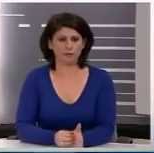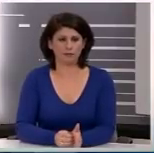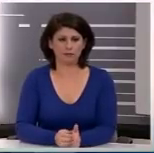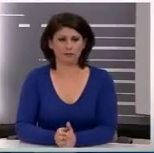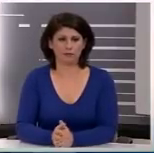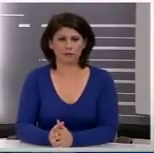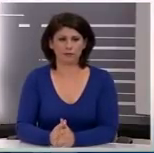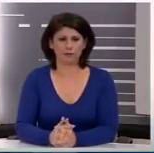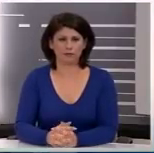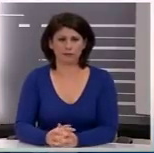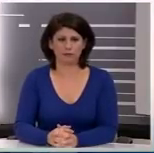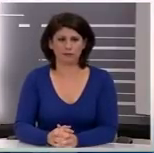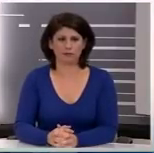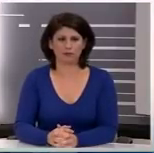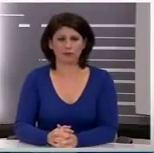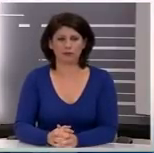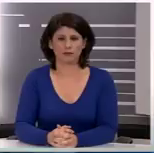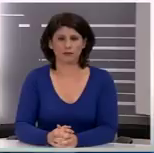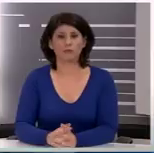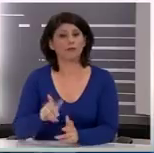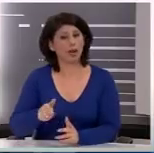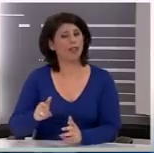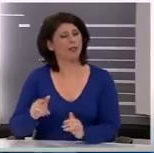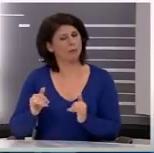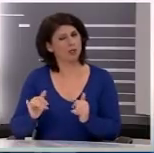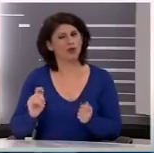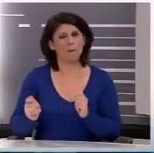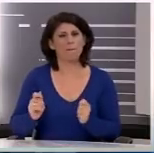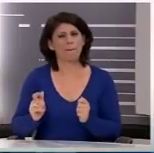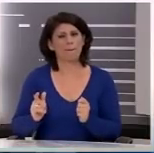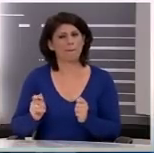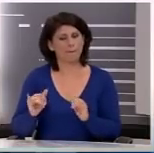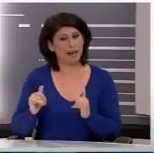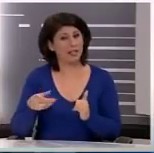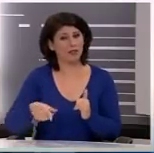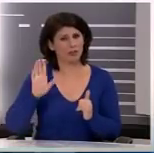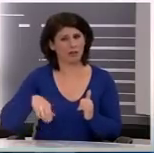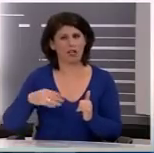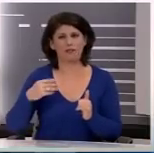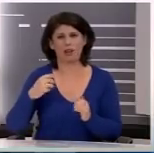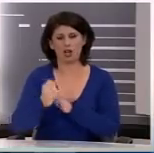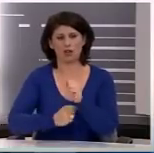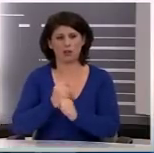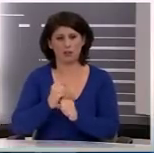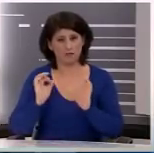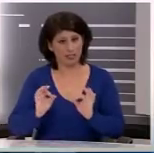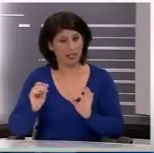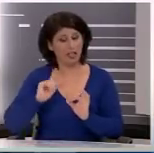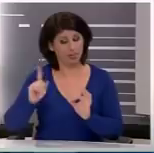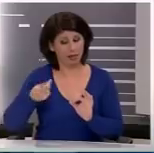Και εδώ λοιπόν παίζονταν το παιχνίδι, κυρίες και κύριοι συνάδελφοι, τα τελευταία χρόνια. Βεβαίως δεν